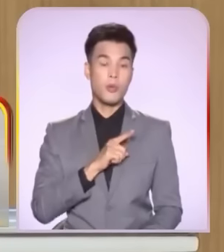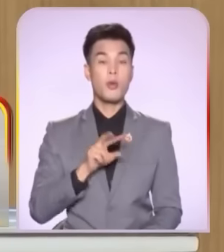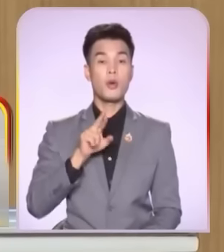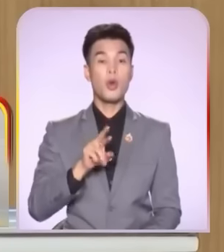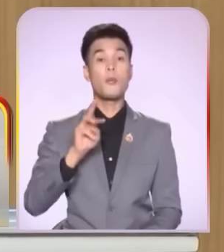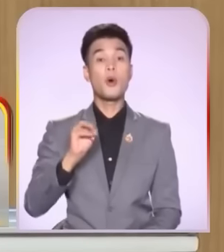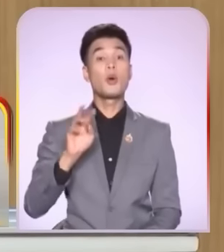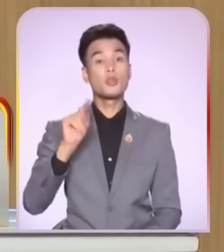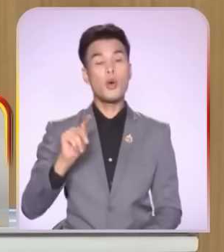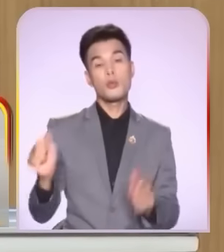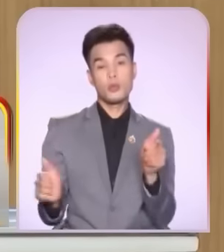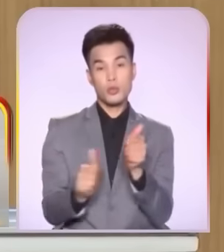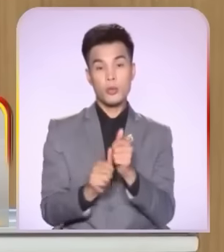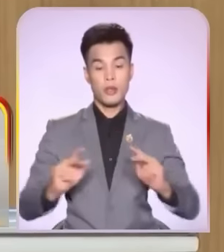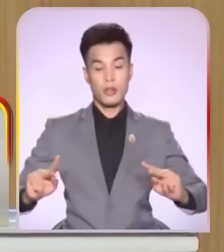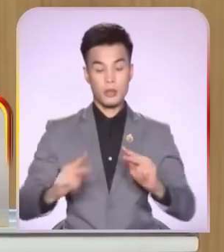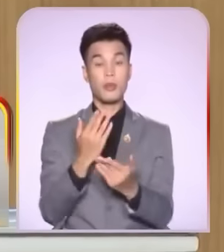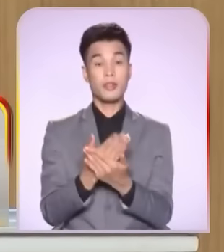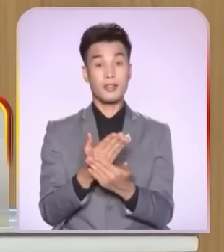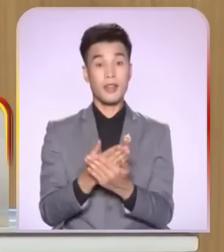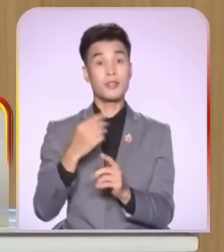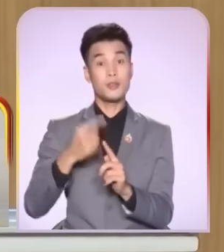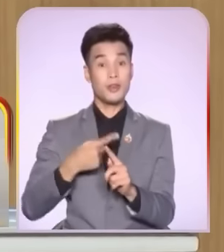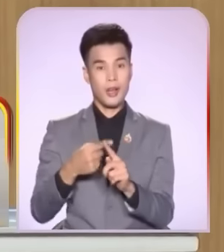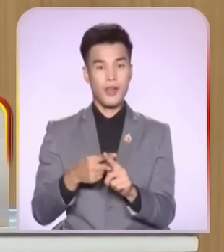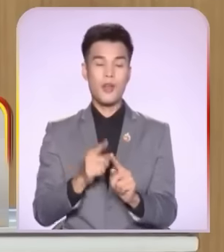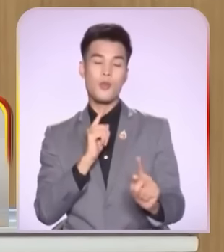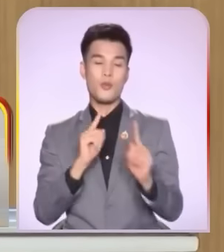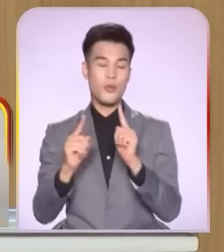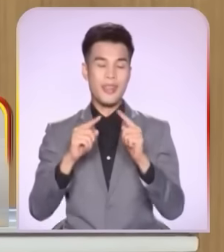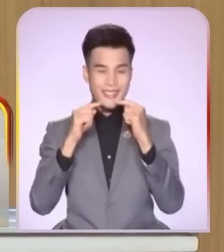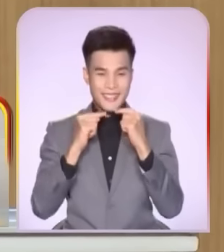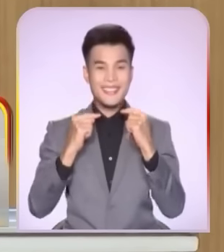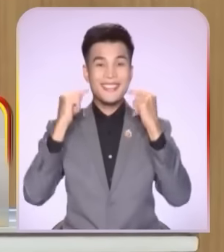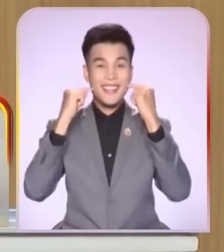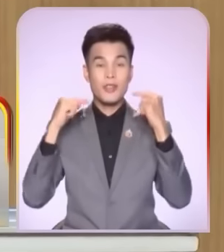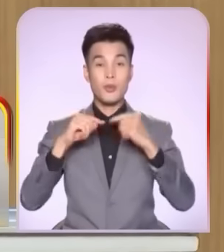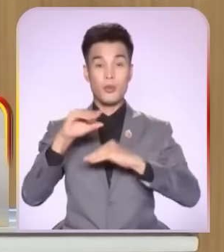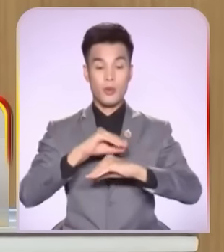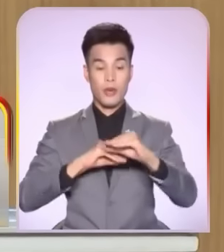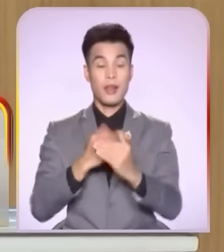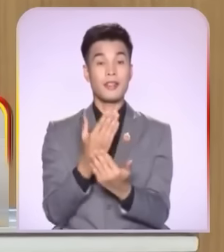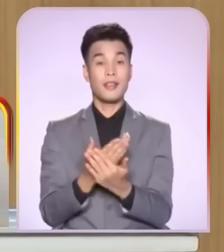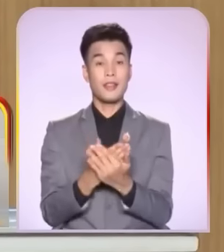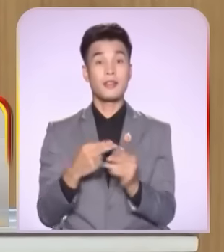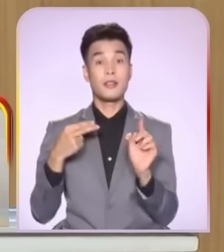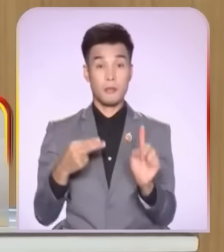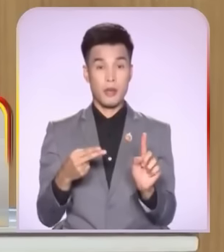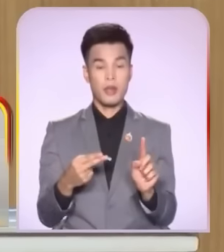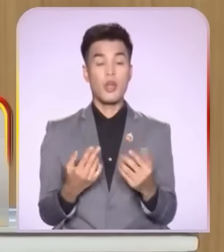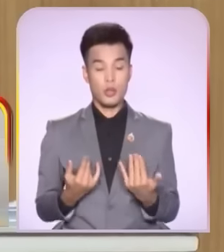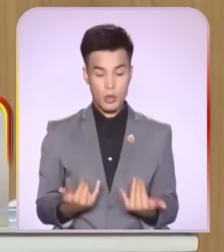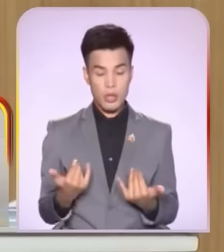ตรีช่วยว่าการกระทรวงการคลังก็พูดด้วยสีหน้ายิ้มแย้มแจ่มใสเลยนะฮะถึงโครงการดิจิทัลวอลเล็ตบอกว่าตอน